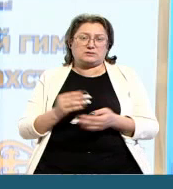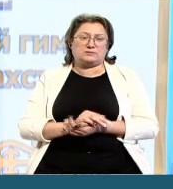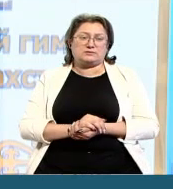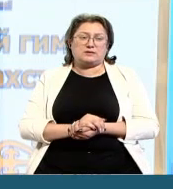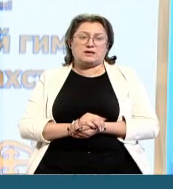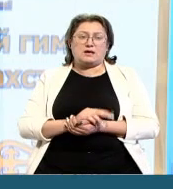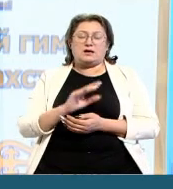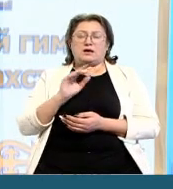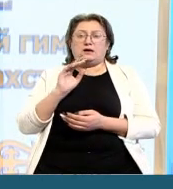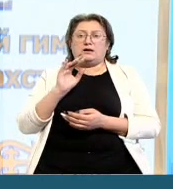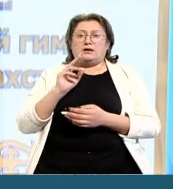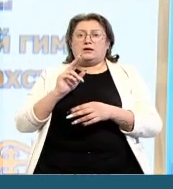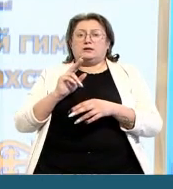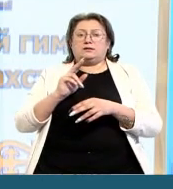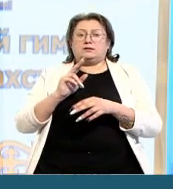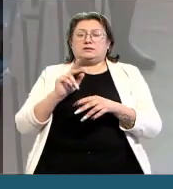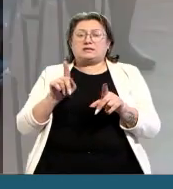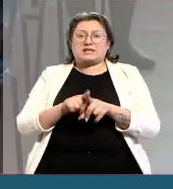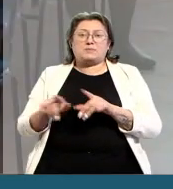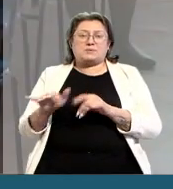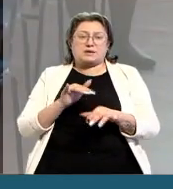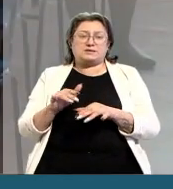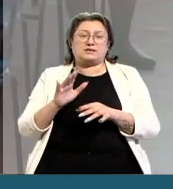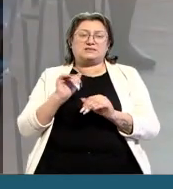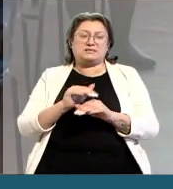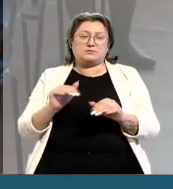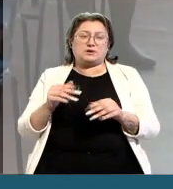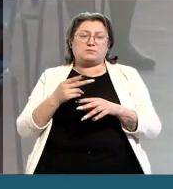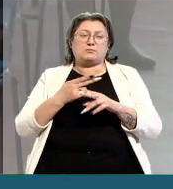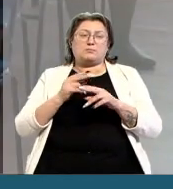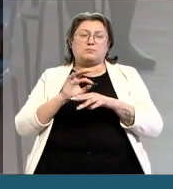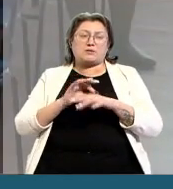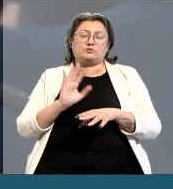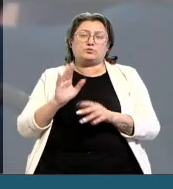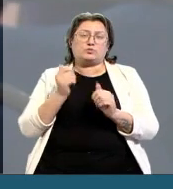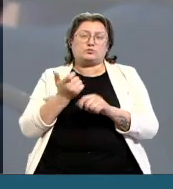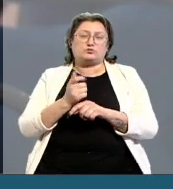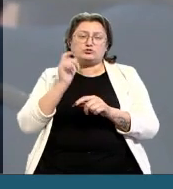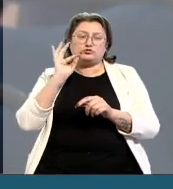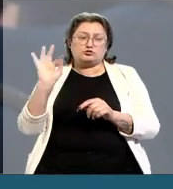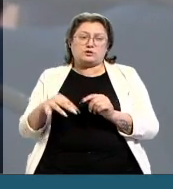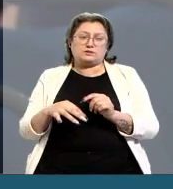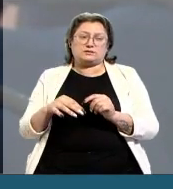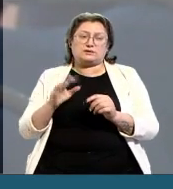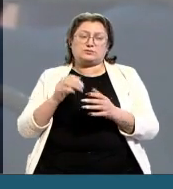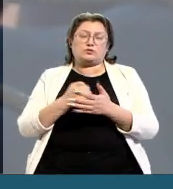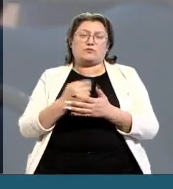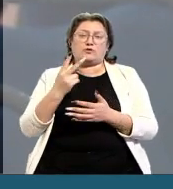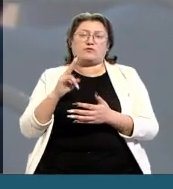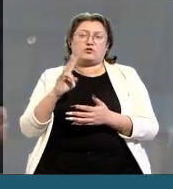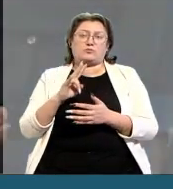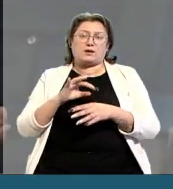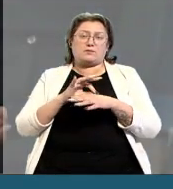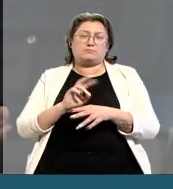Осындай пайдалы жиындарды жиі өткізіп тұрамыз. Жол сақшыларынан айтуынша, жас өспірімдермен мұндай іс-шаралар жиі өтеді. Ауқымды жоба